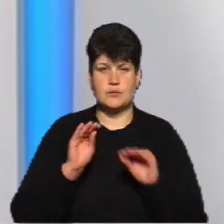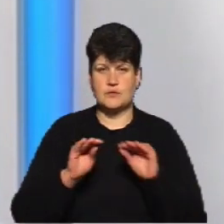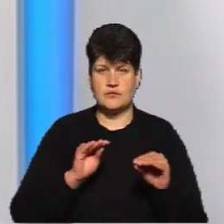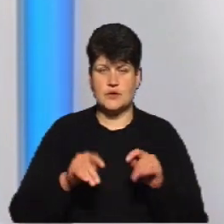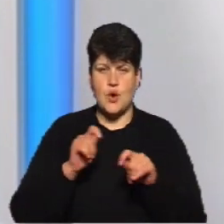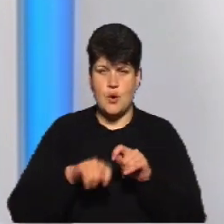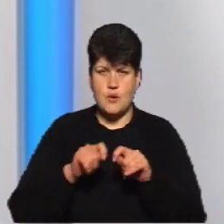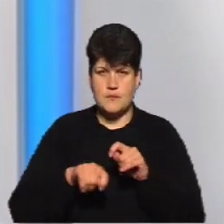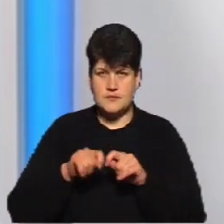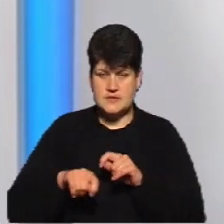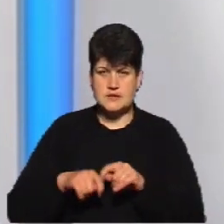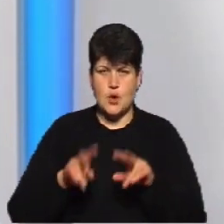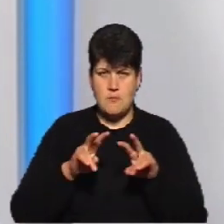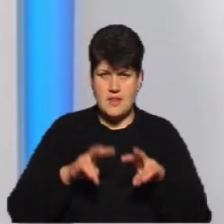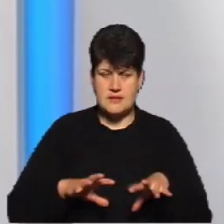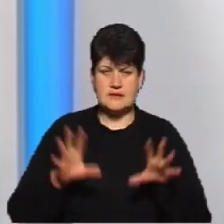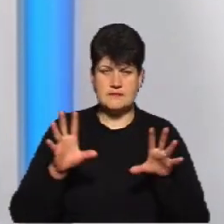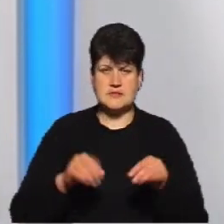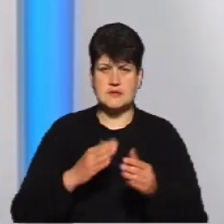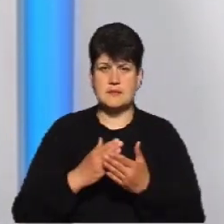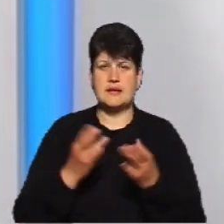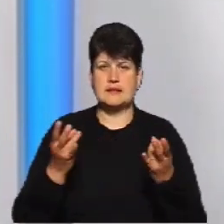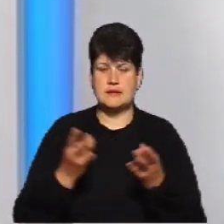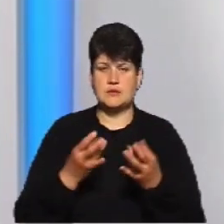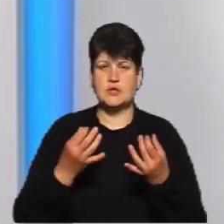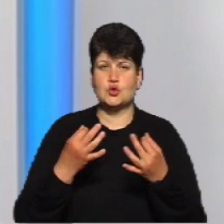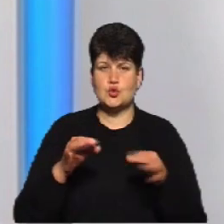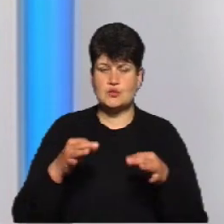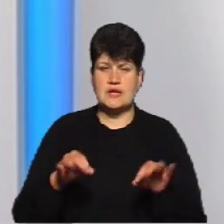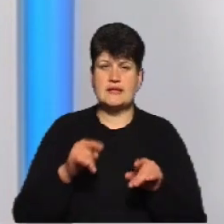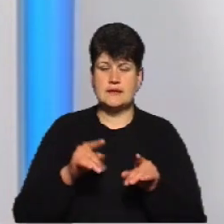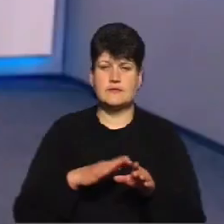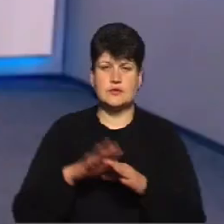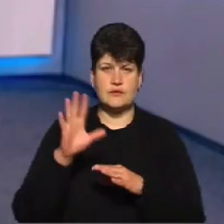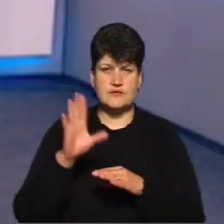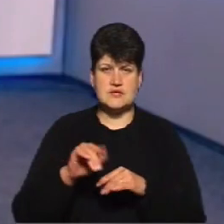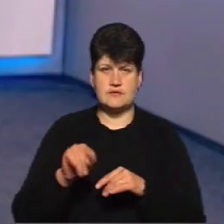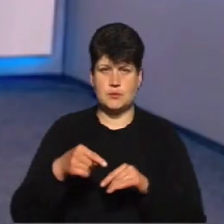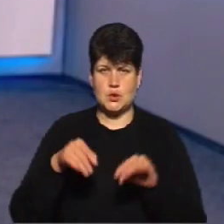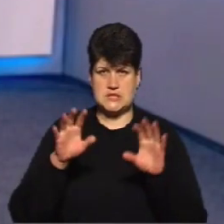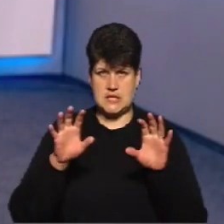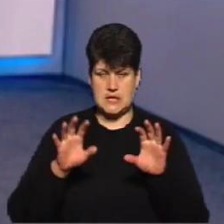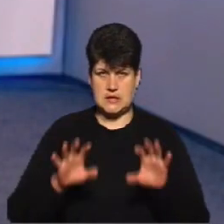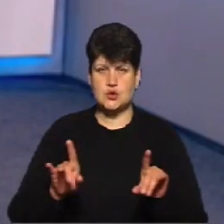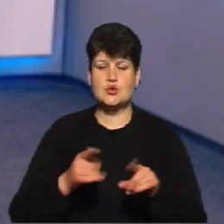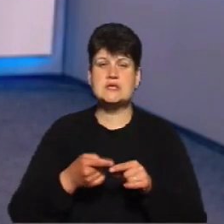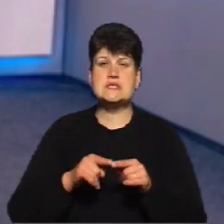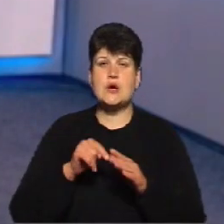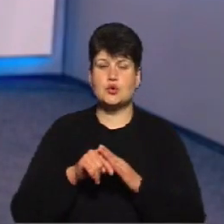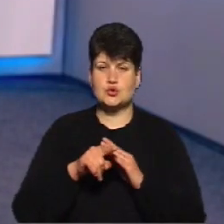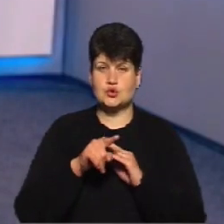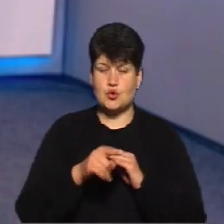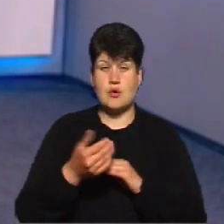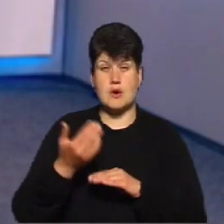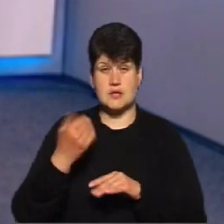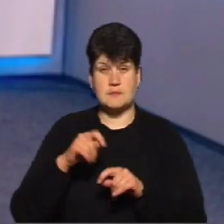він вже має усі необхідні дозвола і там дотримані всі вимоги законодавства. Тобто що це означає? Що його перед тим перевірили